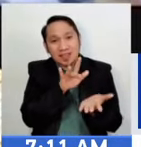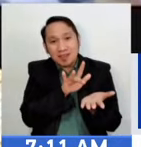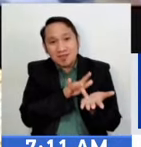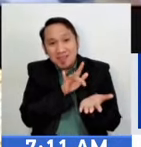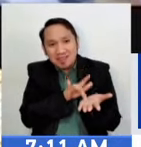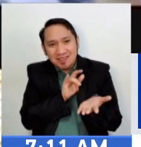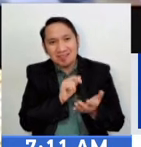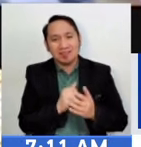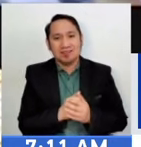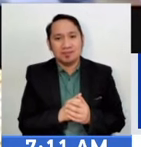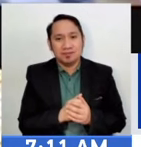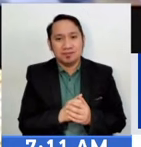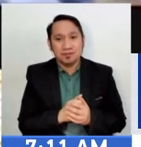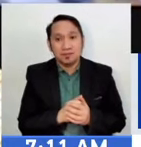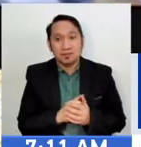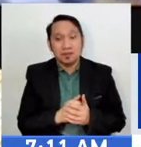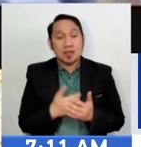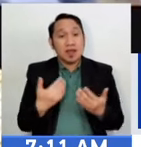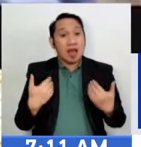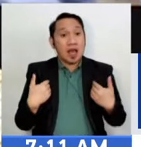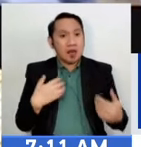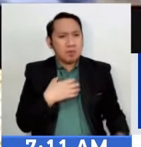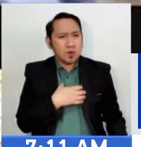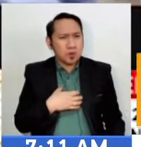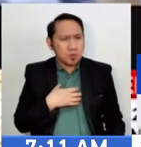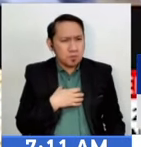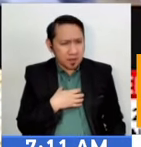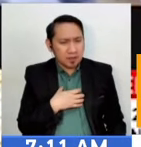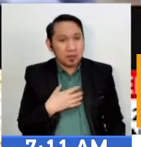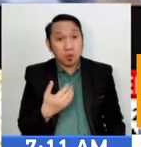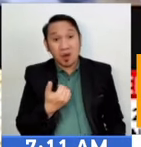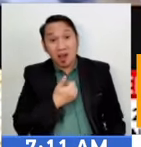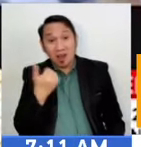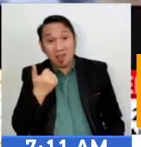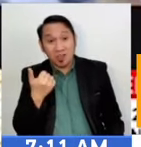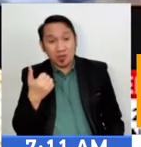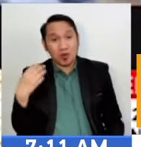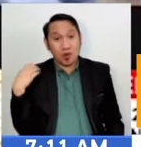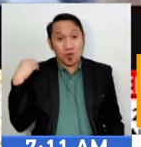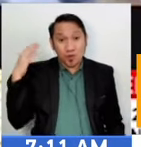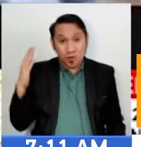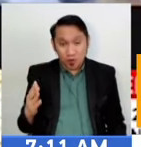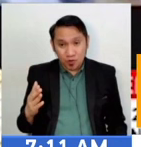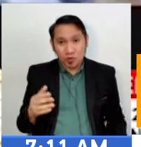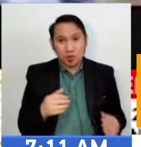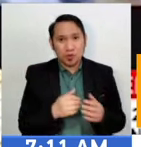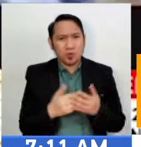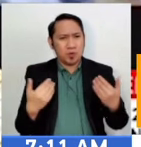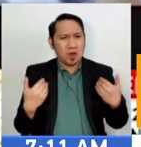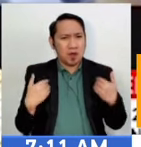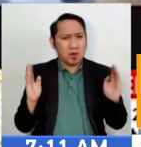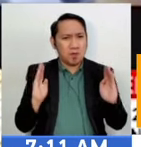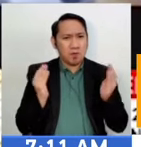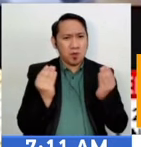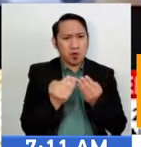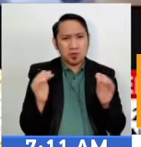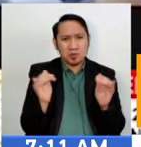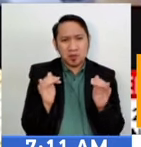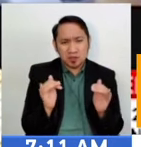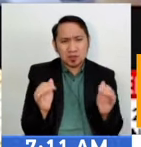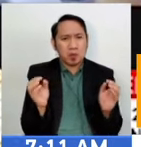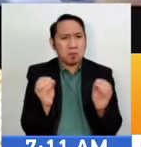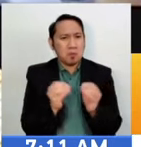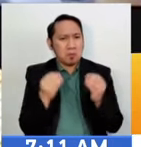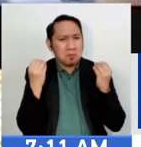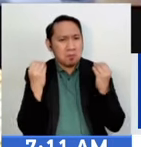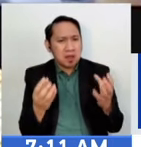ibang commissioner daw namin ay kung mag-hold ng mga board meeting ay masyadong marami, masyadong